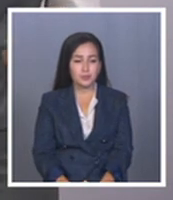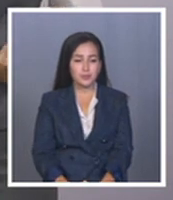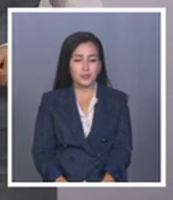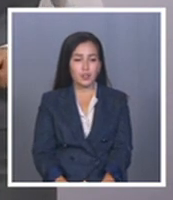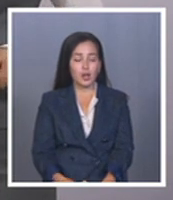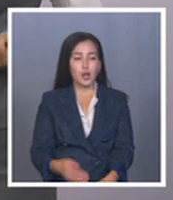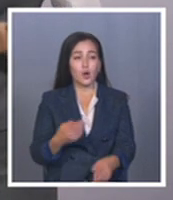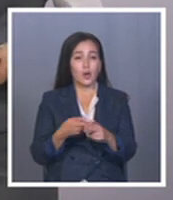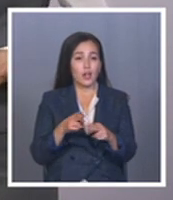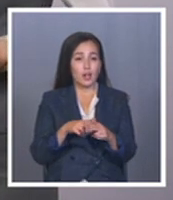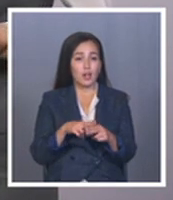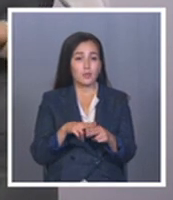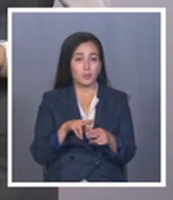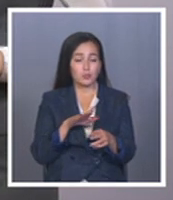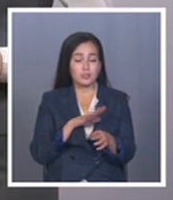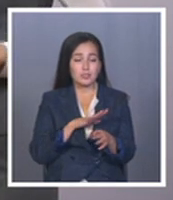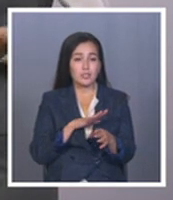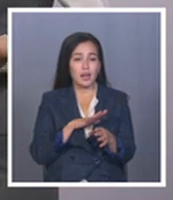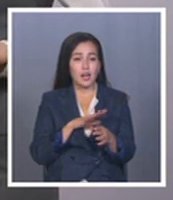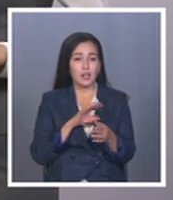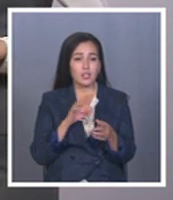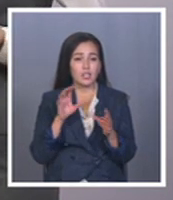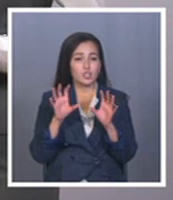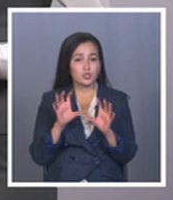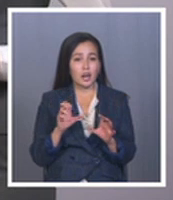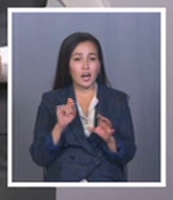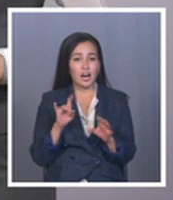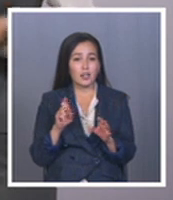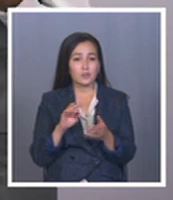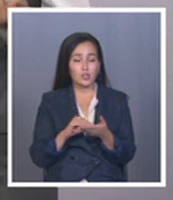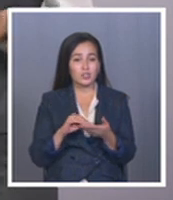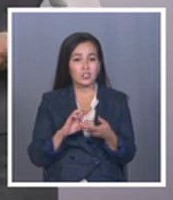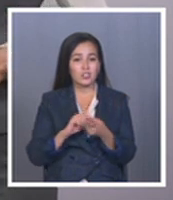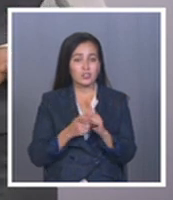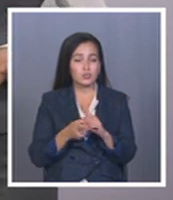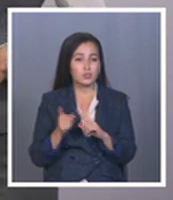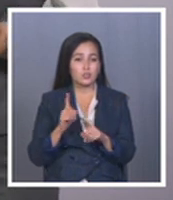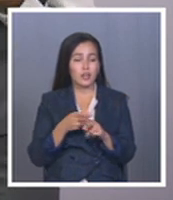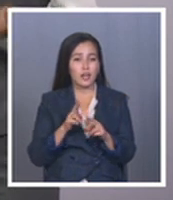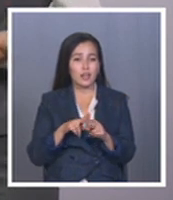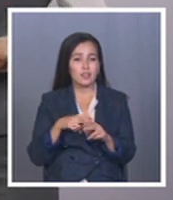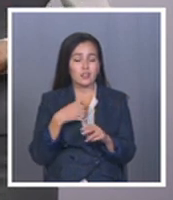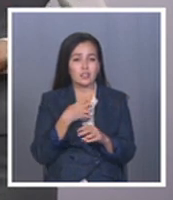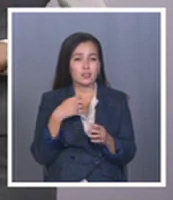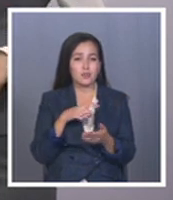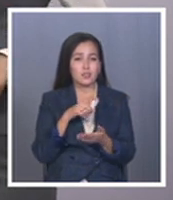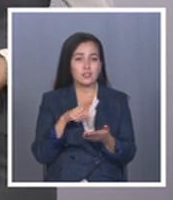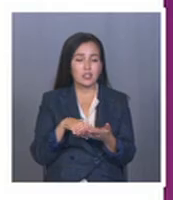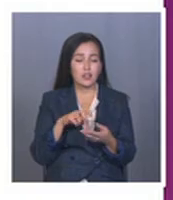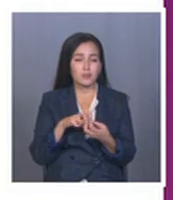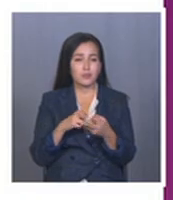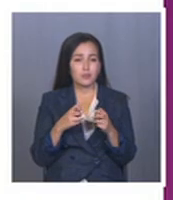Олай болса, дәстүрлі араб жазуын реформалауға түрткі болған негізгі мәселелермен танысып